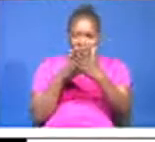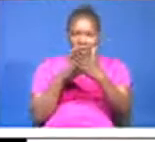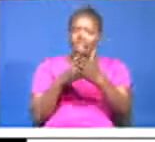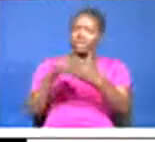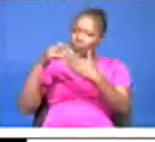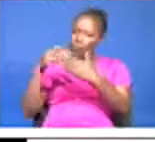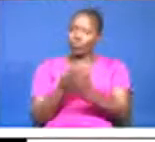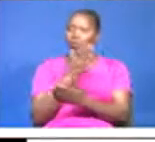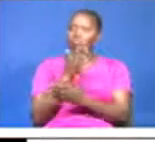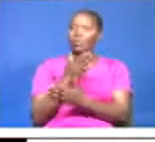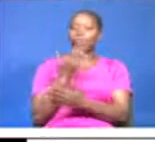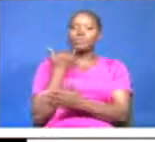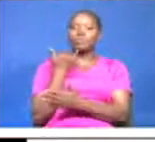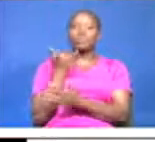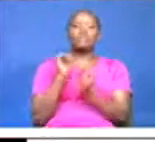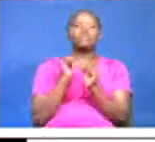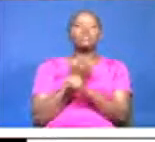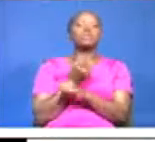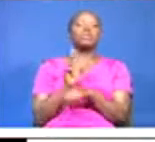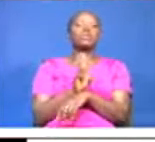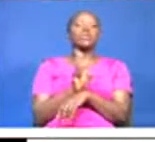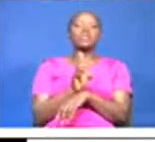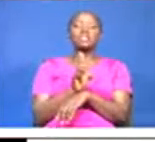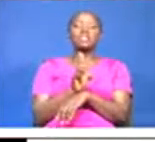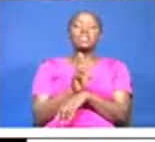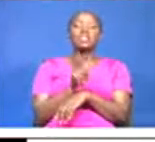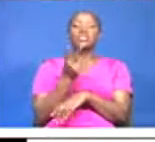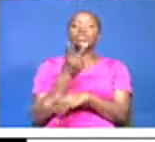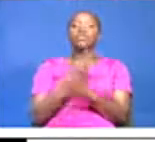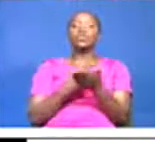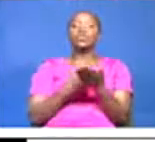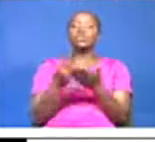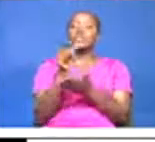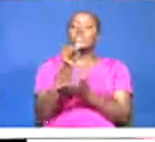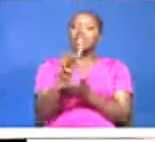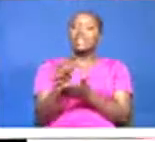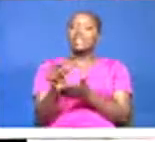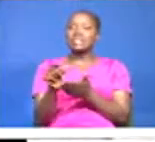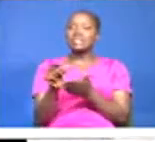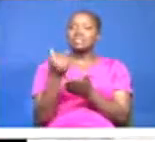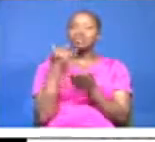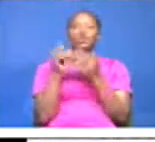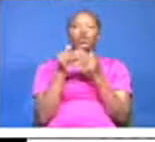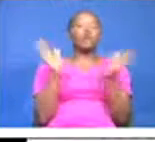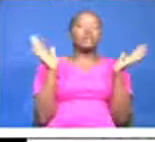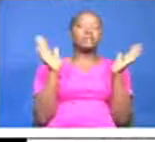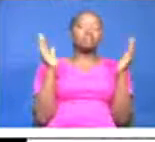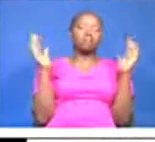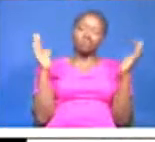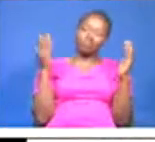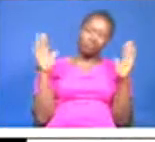simu imekwama, mnipatie kama wiki mbili, kila mtu simu yake itafunguliwa.